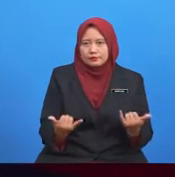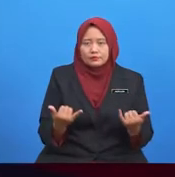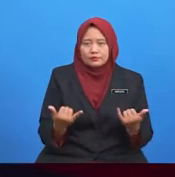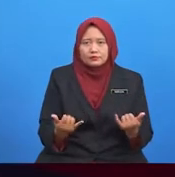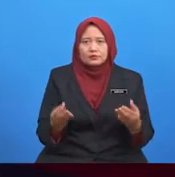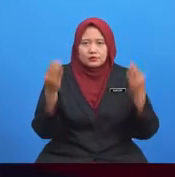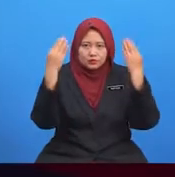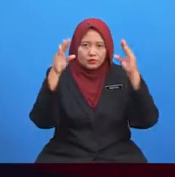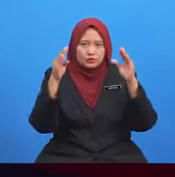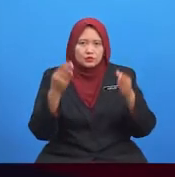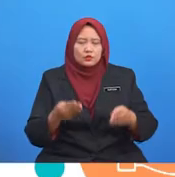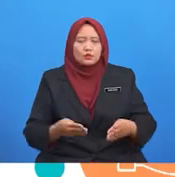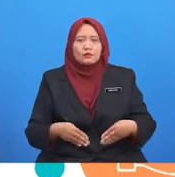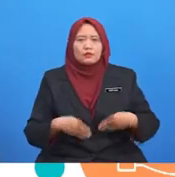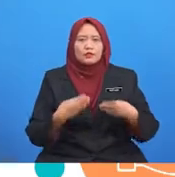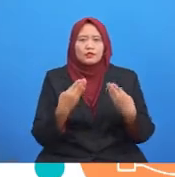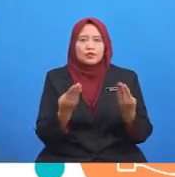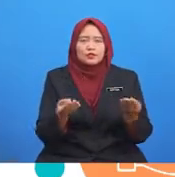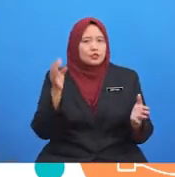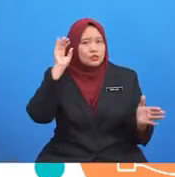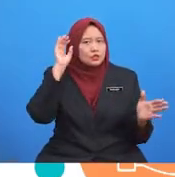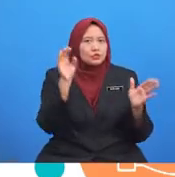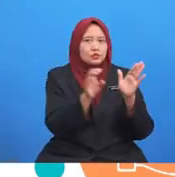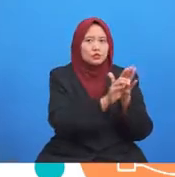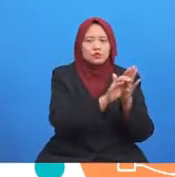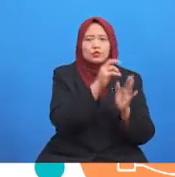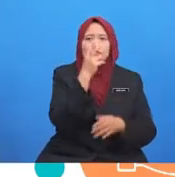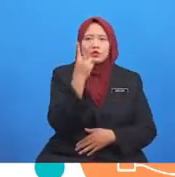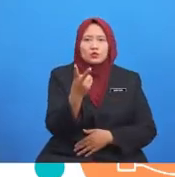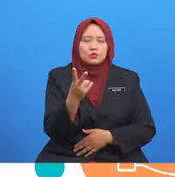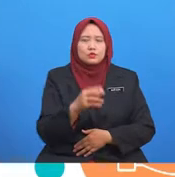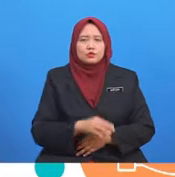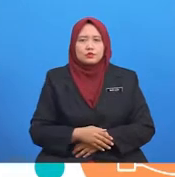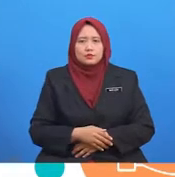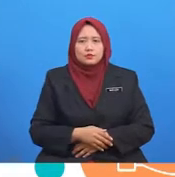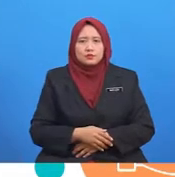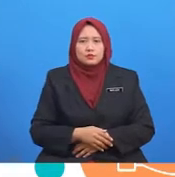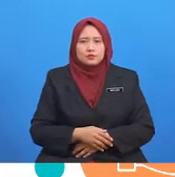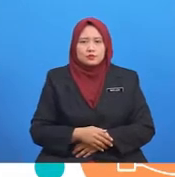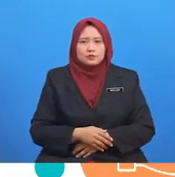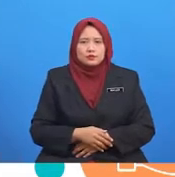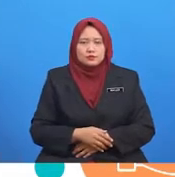Sekarang cikgu akan beri contoh yang kedua pula.